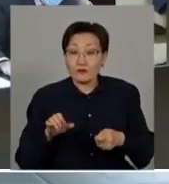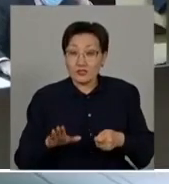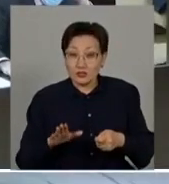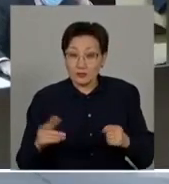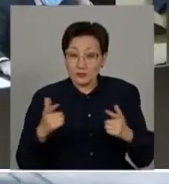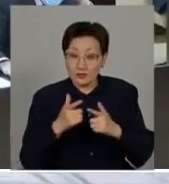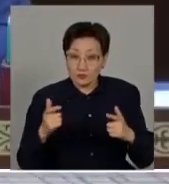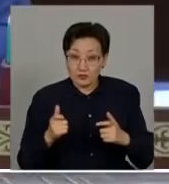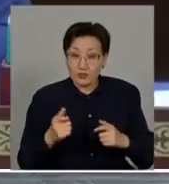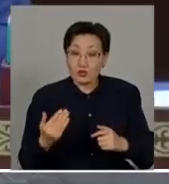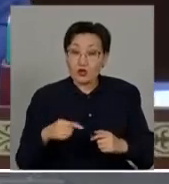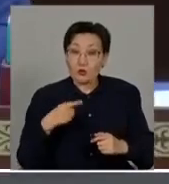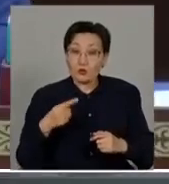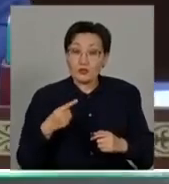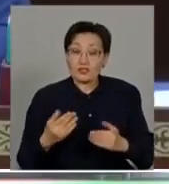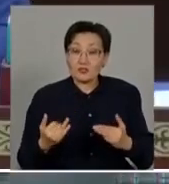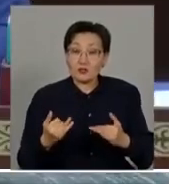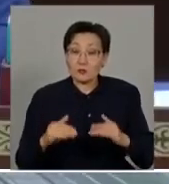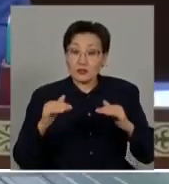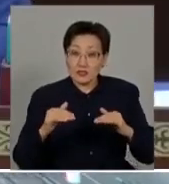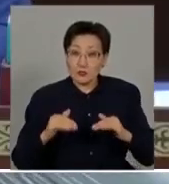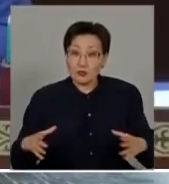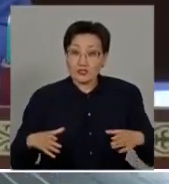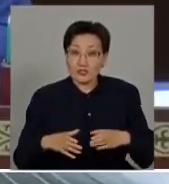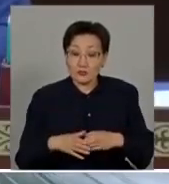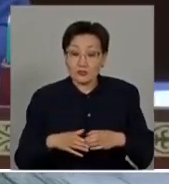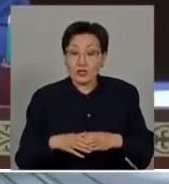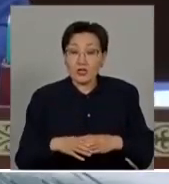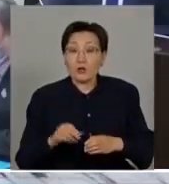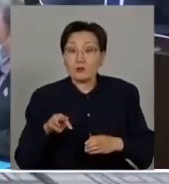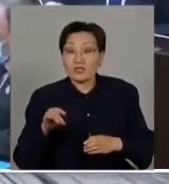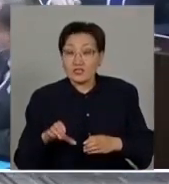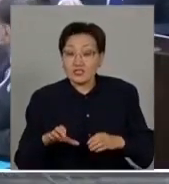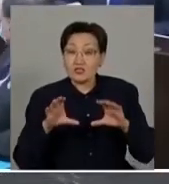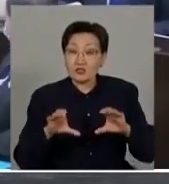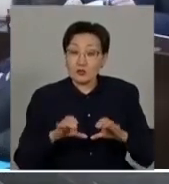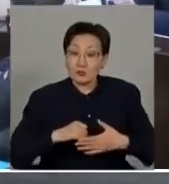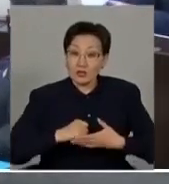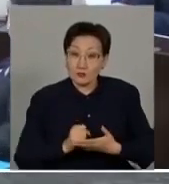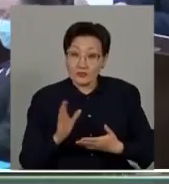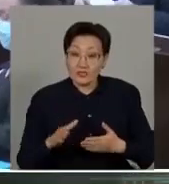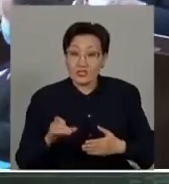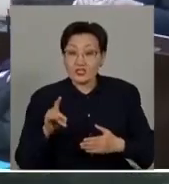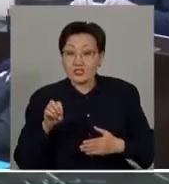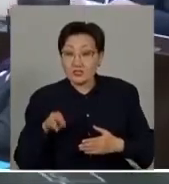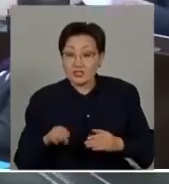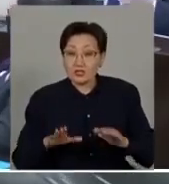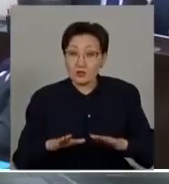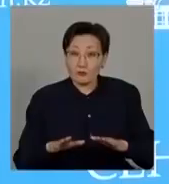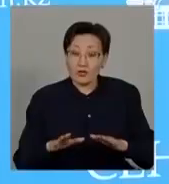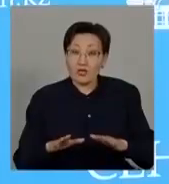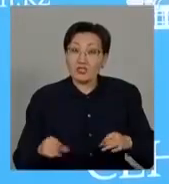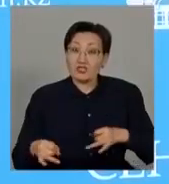Әшімбаев мәлімдеді. Оның айтуынша енді төменгі палата, яғни мәжіліс заңдарды қабылдайды, ал сенат тек